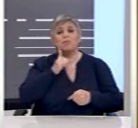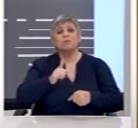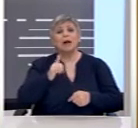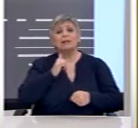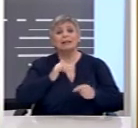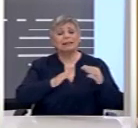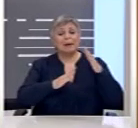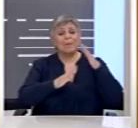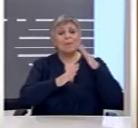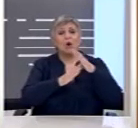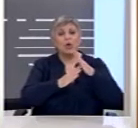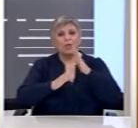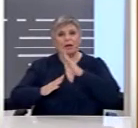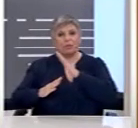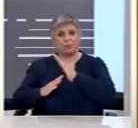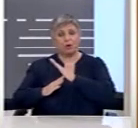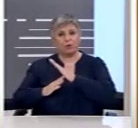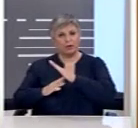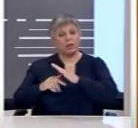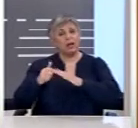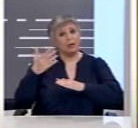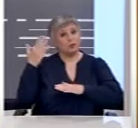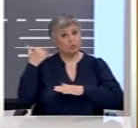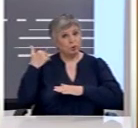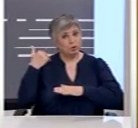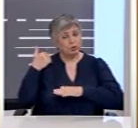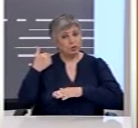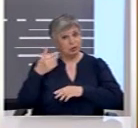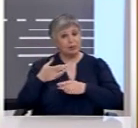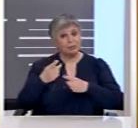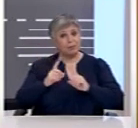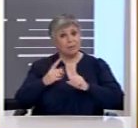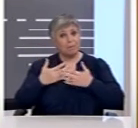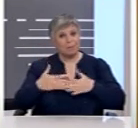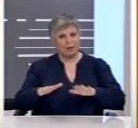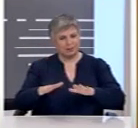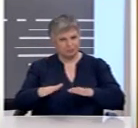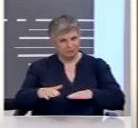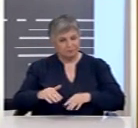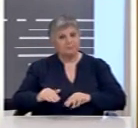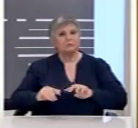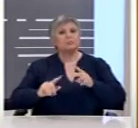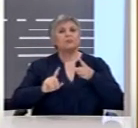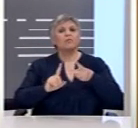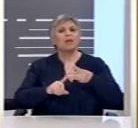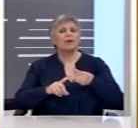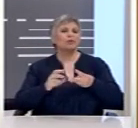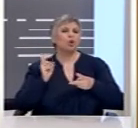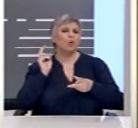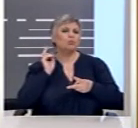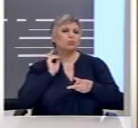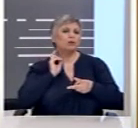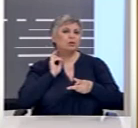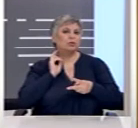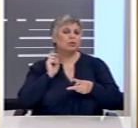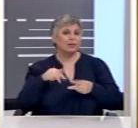προέδρων των δύο κοινοβουλίων. Αυτή ήταν η δέσμευση. Και ύστερα υπήρξε και ένα συμπληρωματικό πρωτόκολλο και έχει ενδιαφέρον λιγάκι, ακούστε αυτά τα